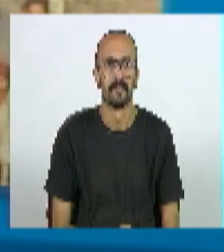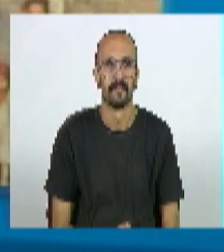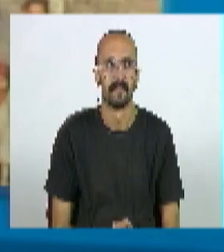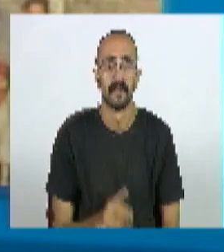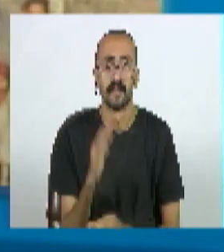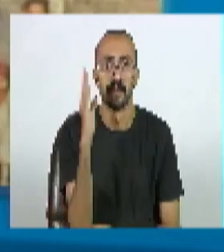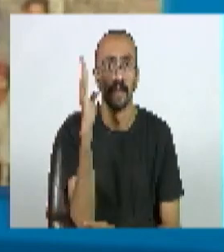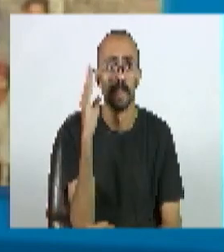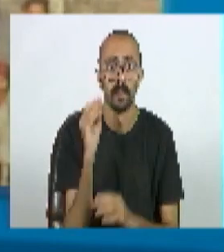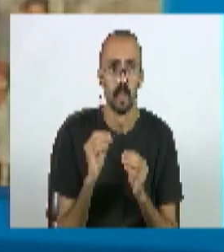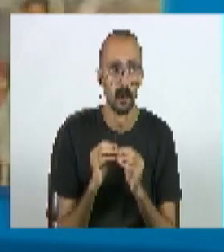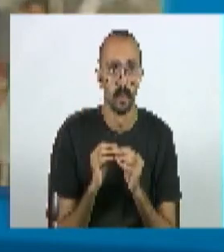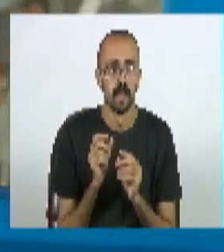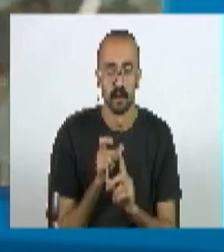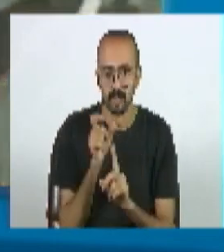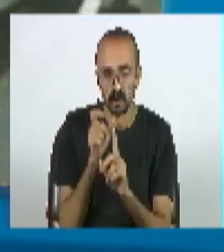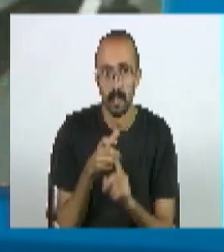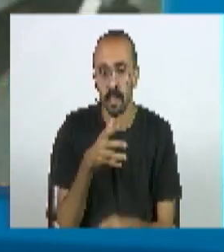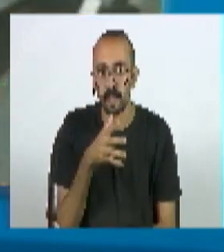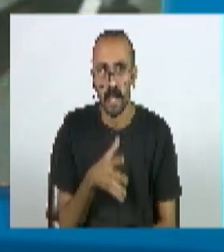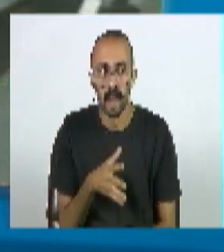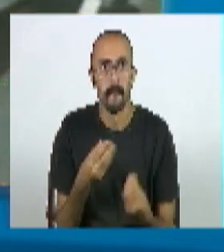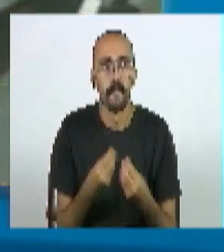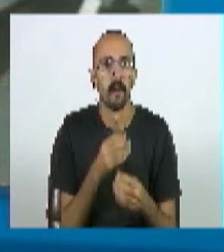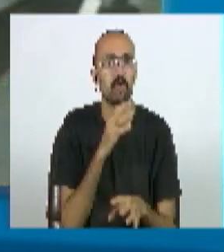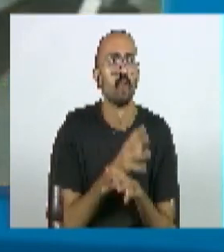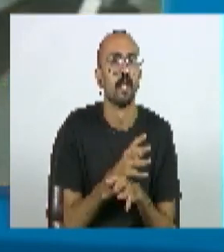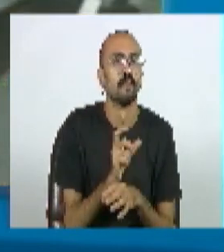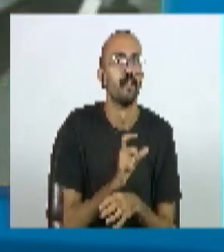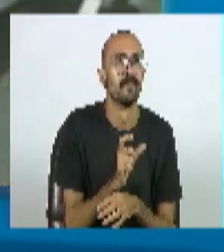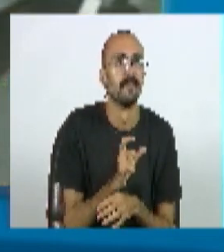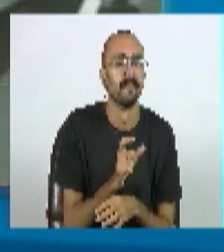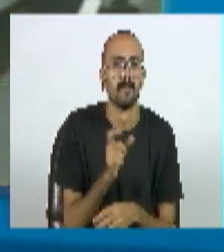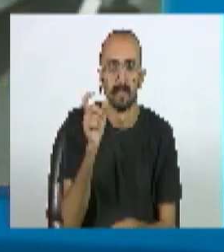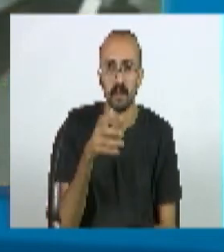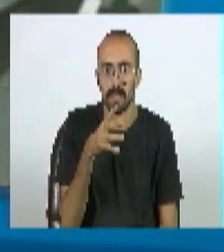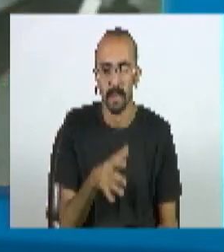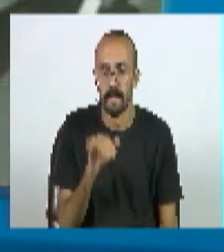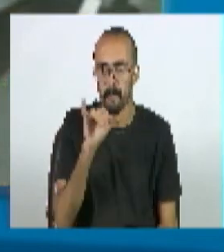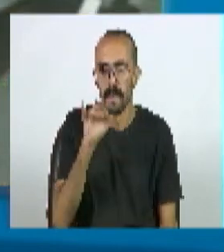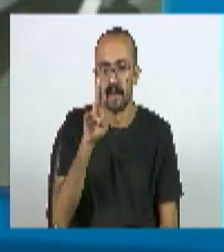اسسها قس وشيخ قس متى شفي،